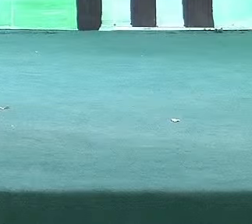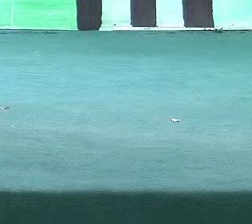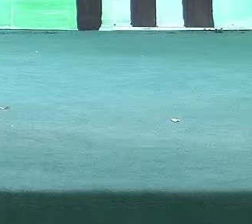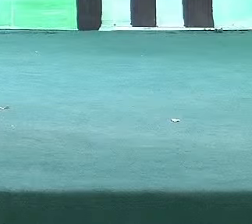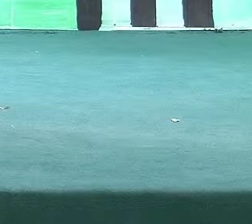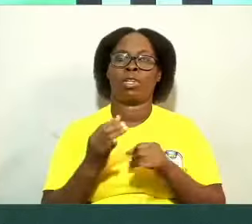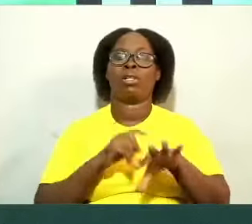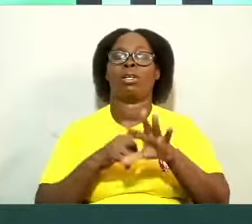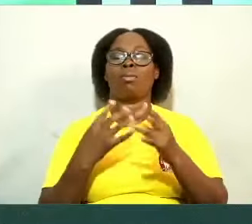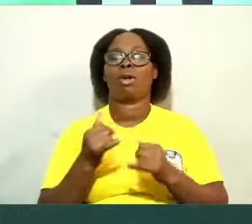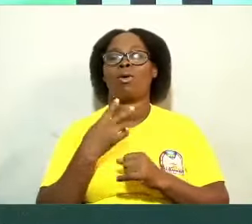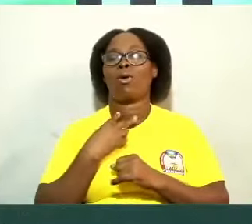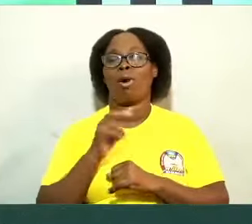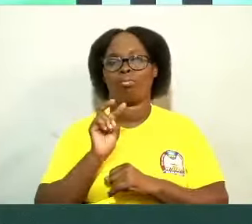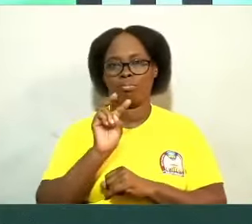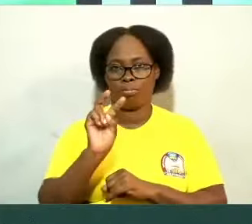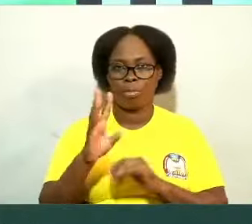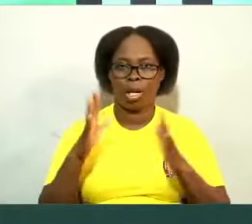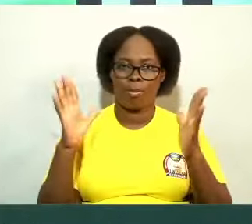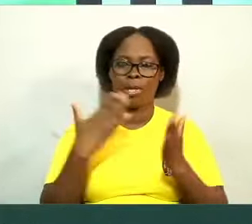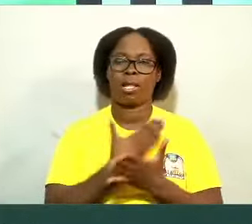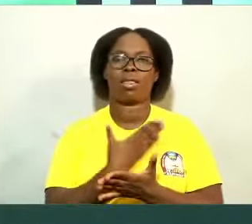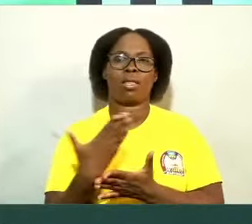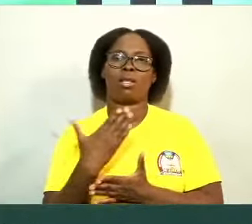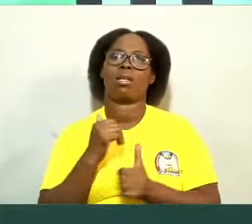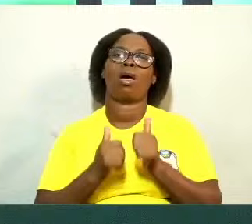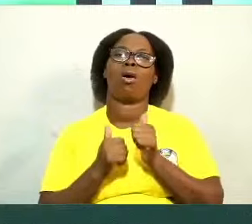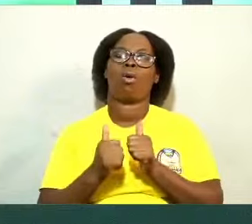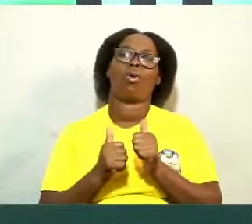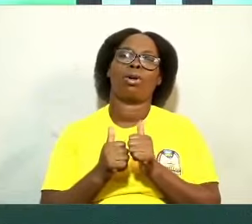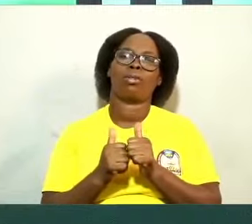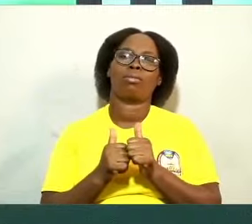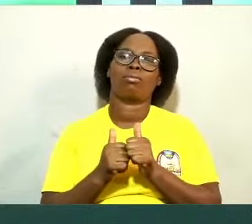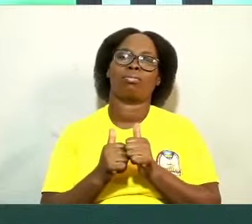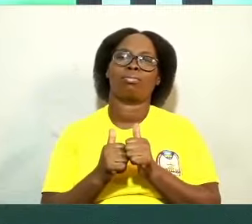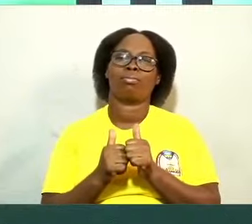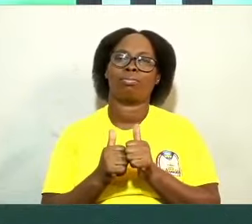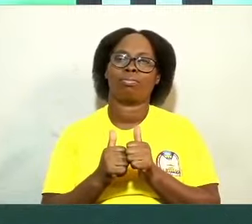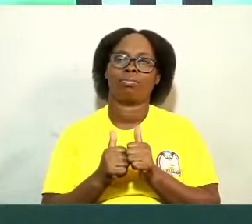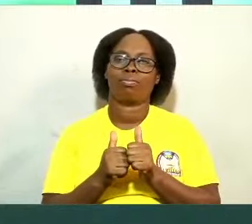Tunakwenda kuangalia mambo makubwa yanayogusa